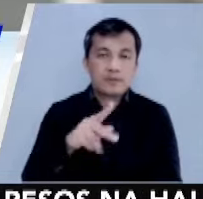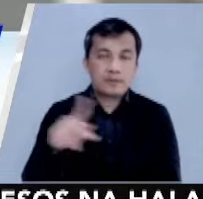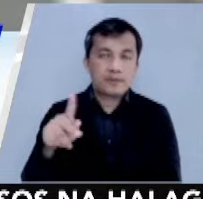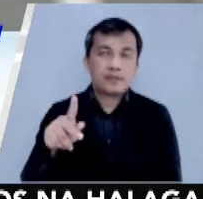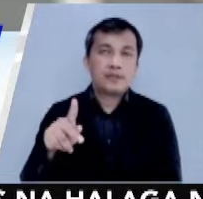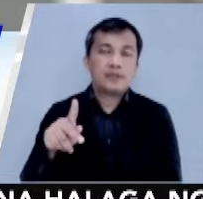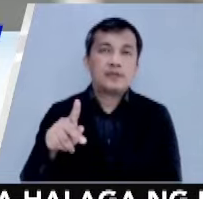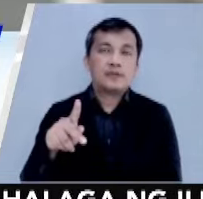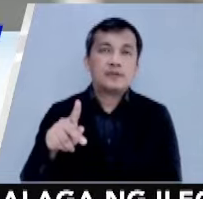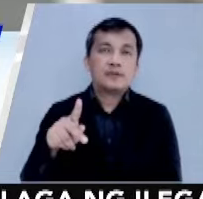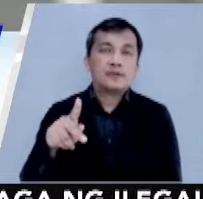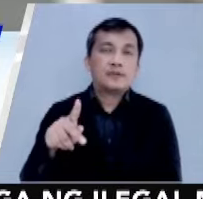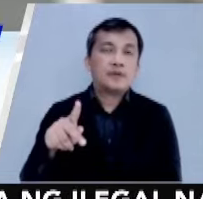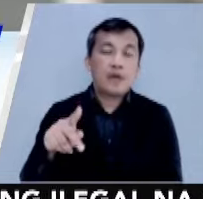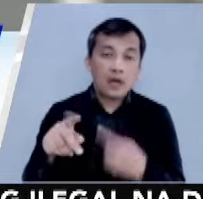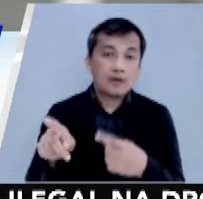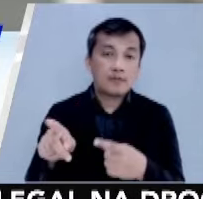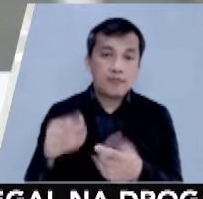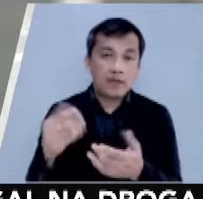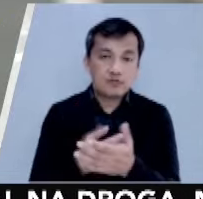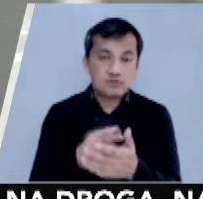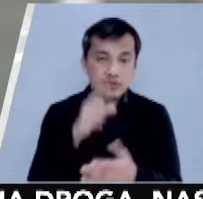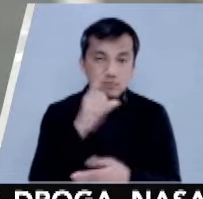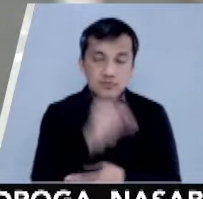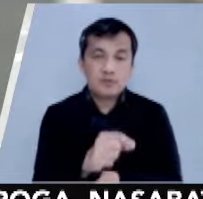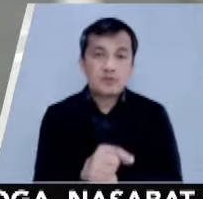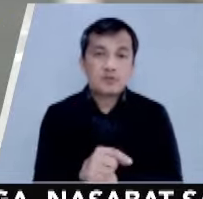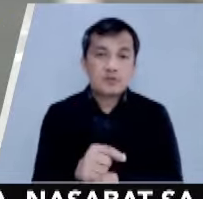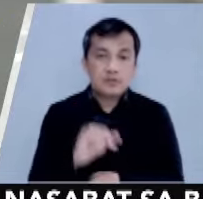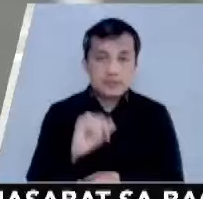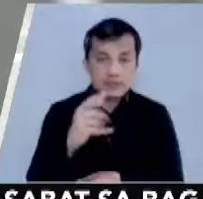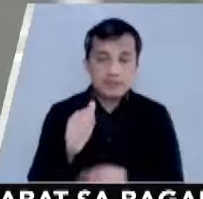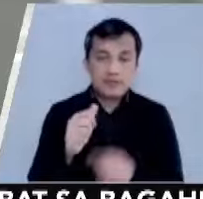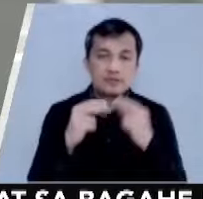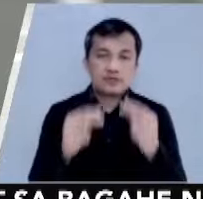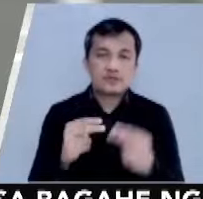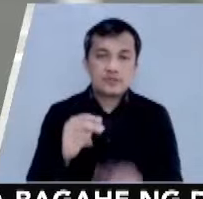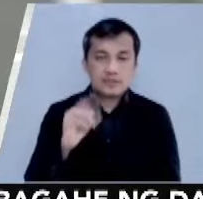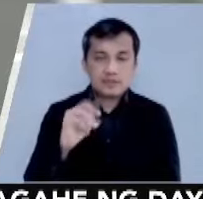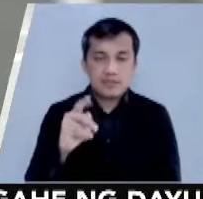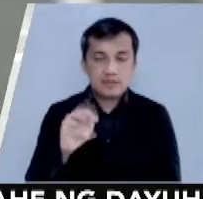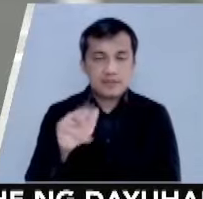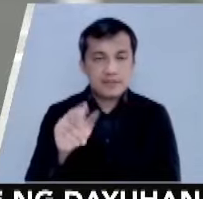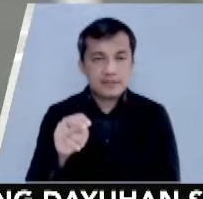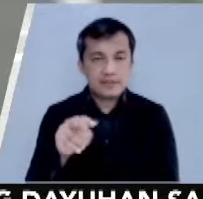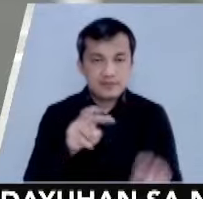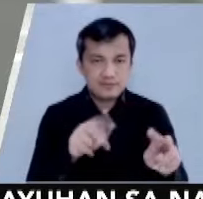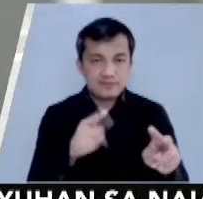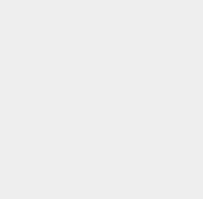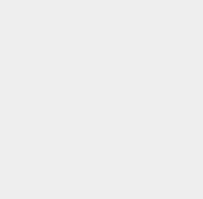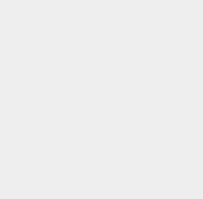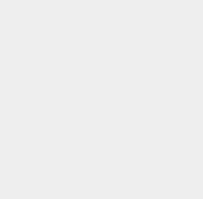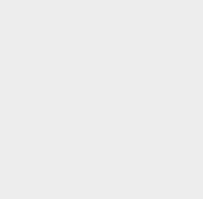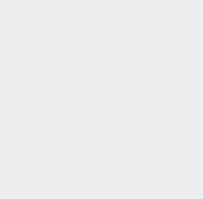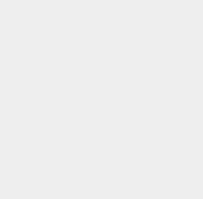testigo. Para sa GMA Integrated News, Salima Refra, nakatutok 24 oras.